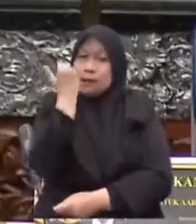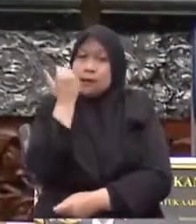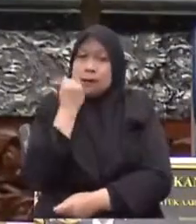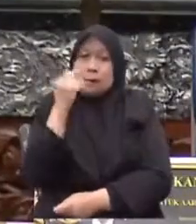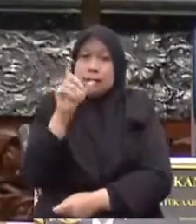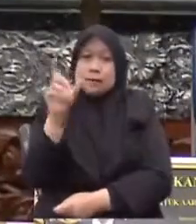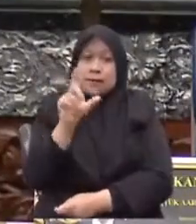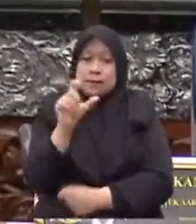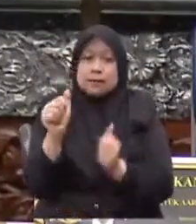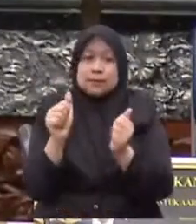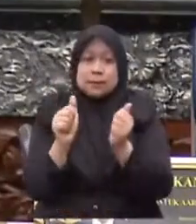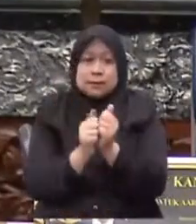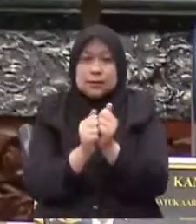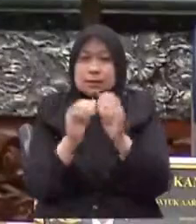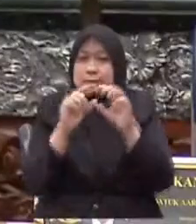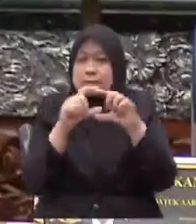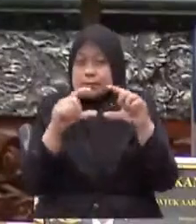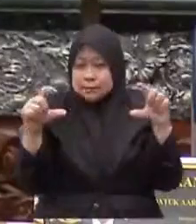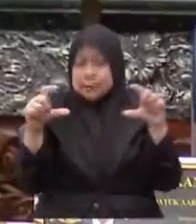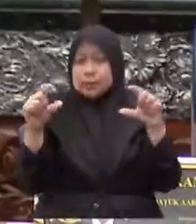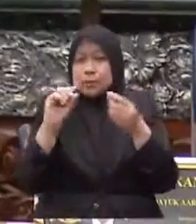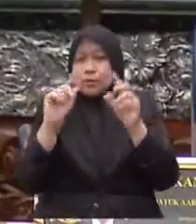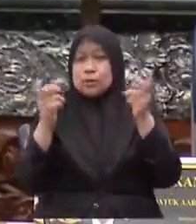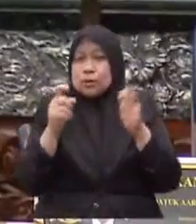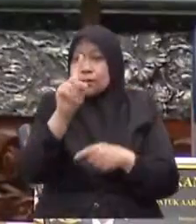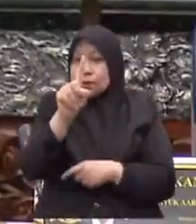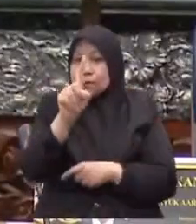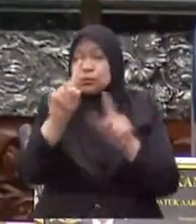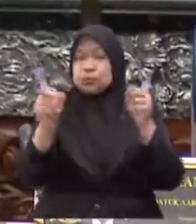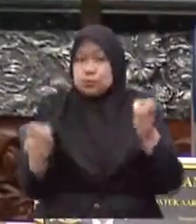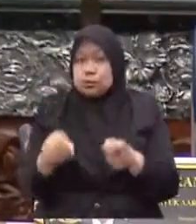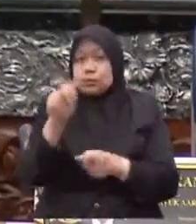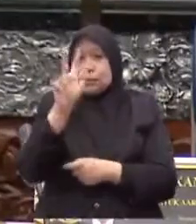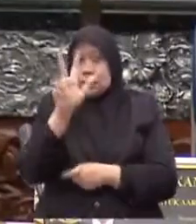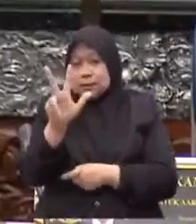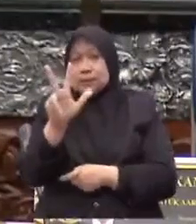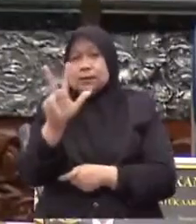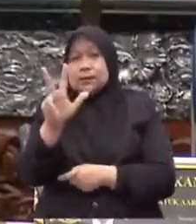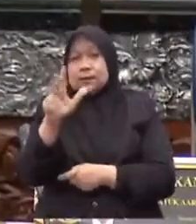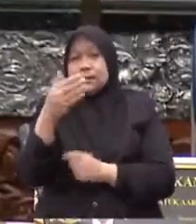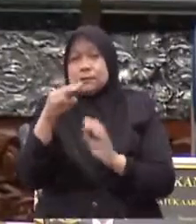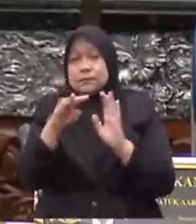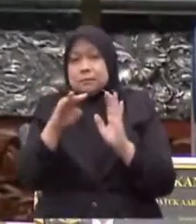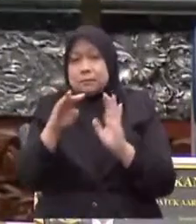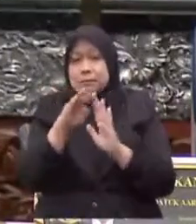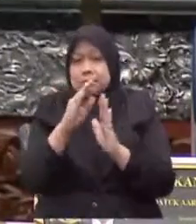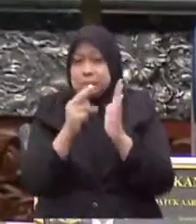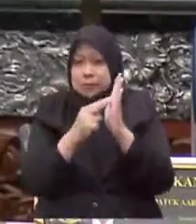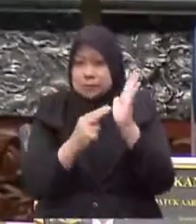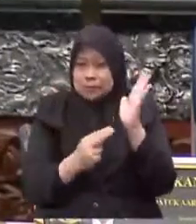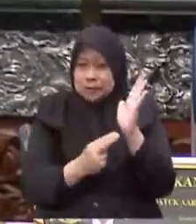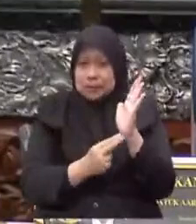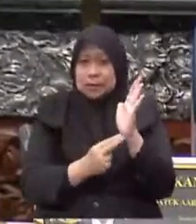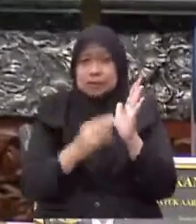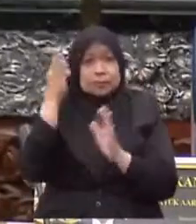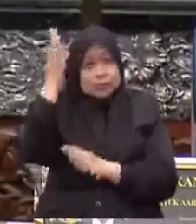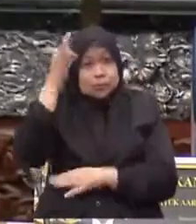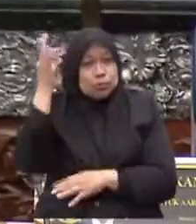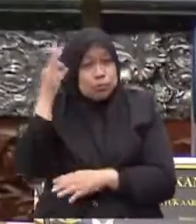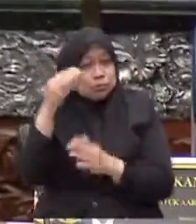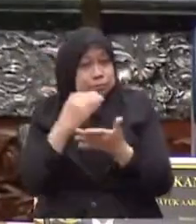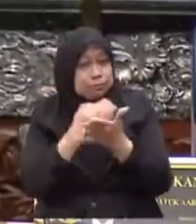selaras dengan fase kurungan satu karya tiga lembagaan yang memperuntukkan bahwa